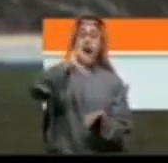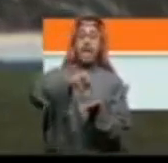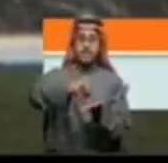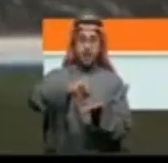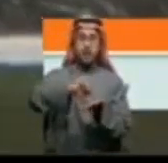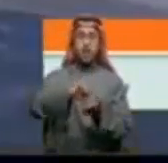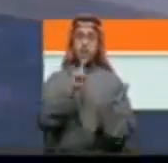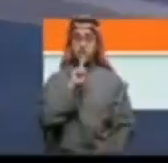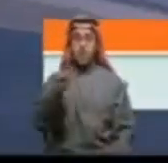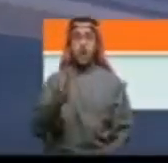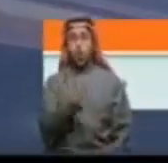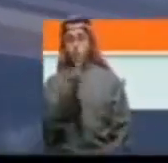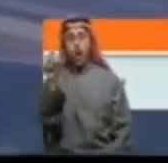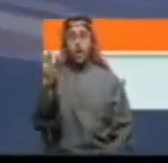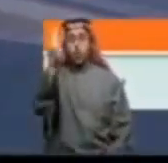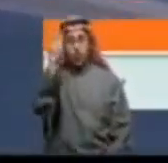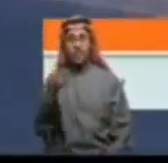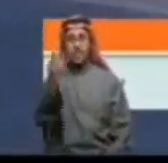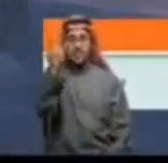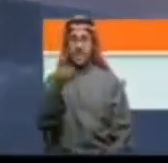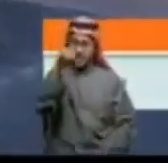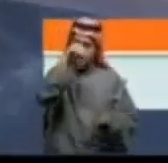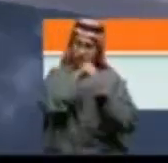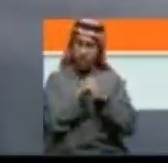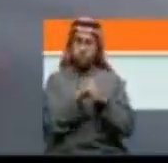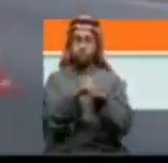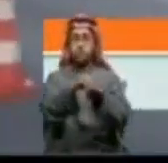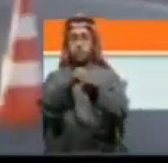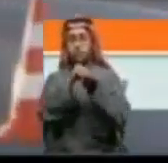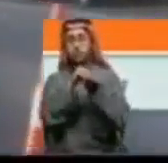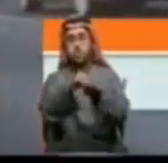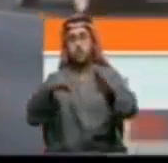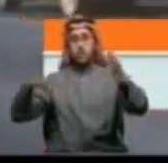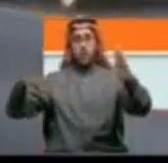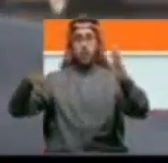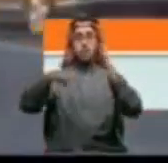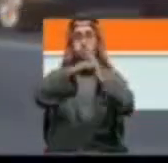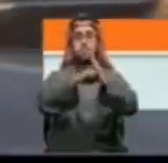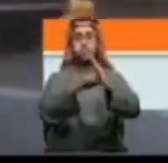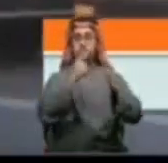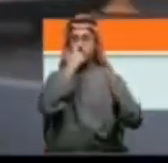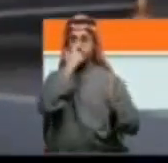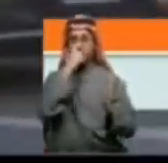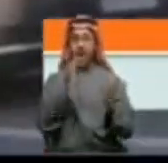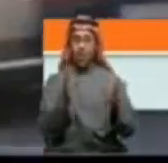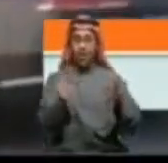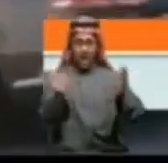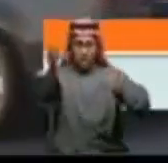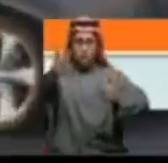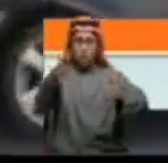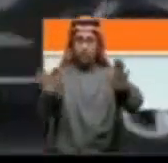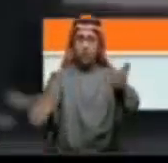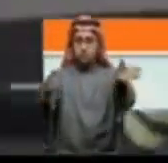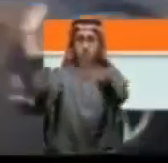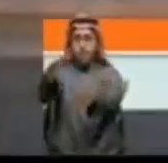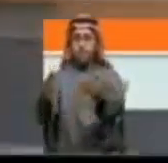متنه 131 راكبا عندما اصطدم بما يعتقد أنه مشمع أو بضائع أخرى